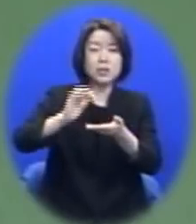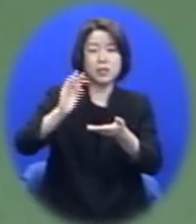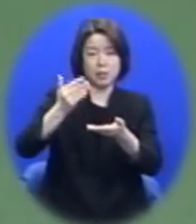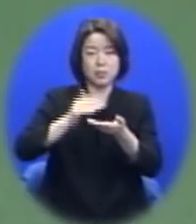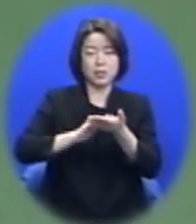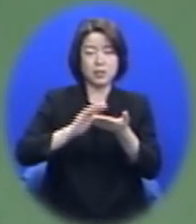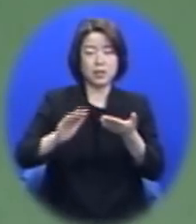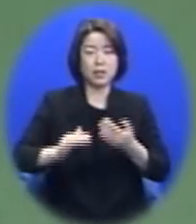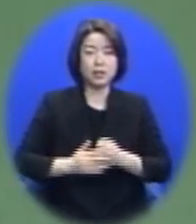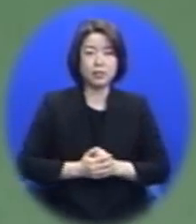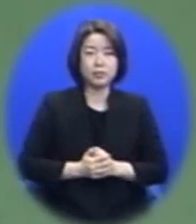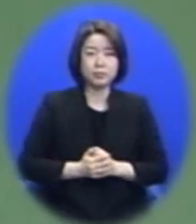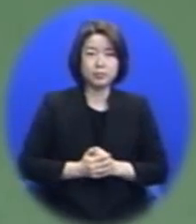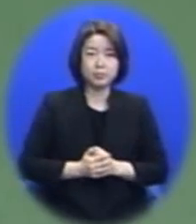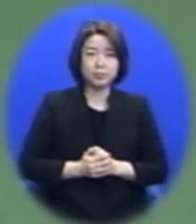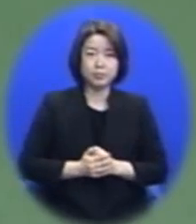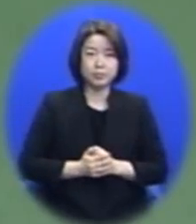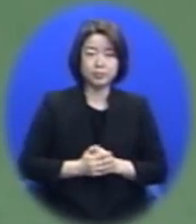거예요.